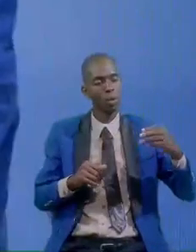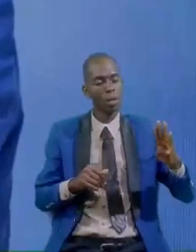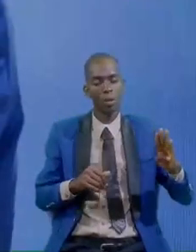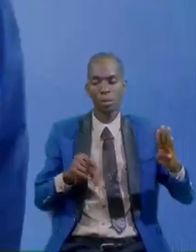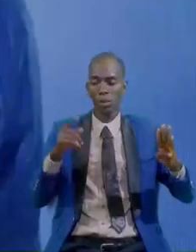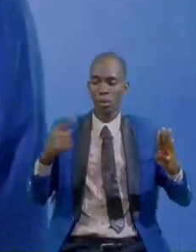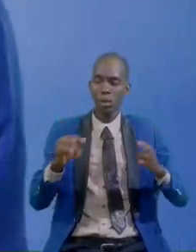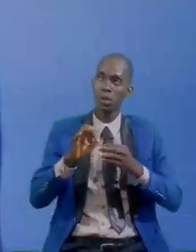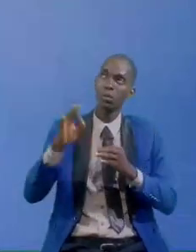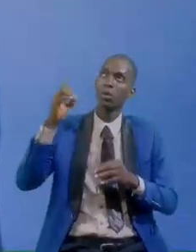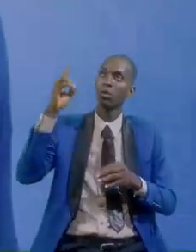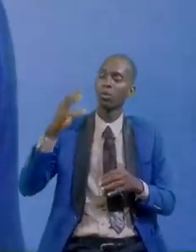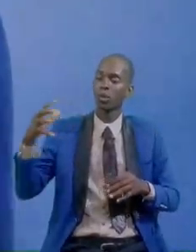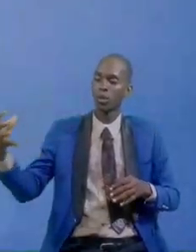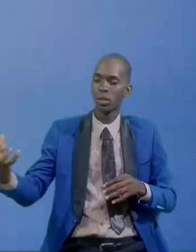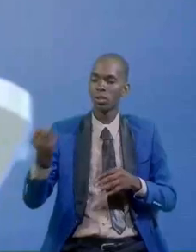Les 20 chercheurs.